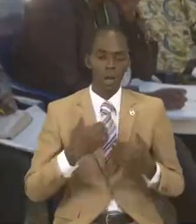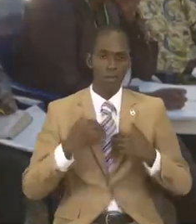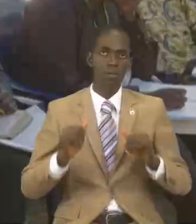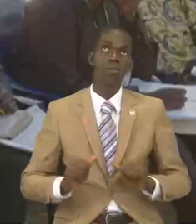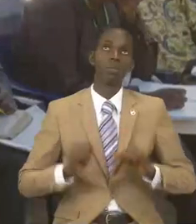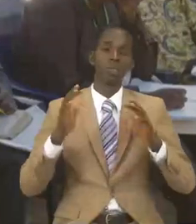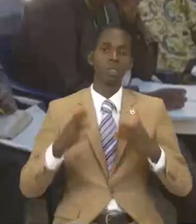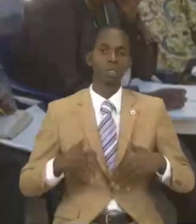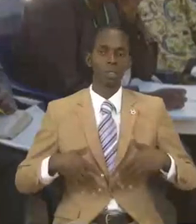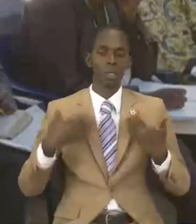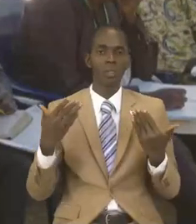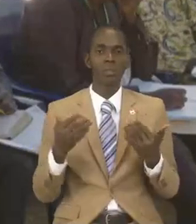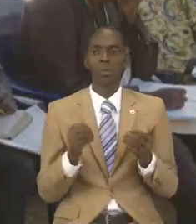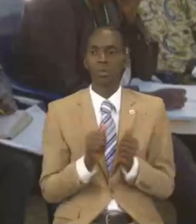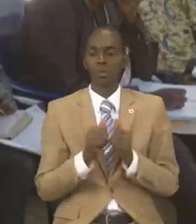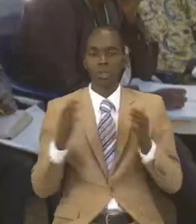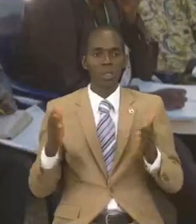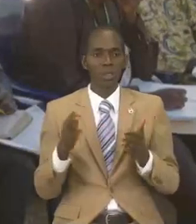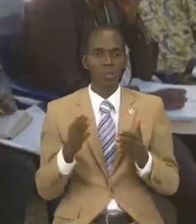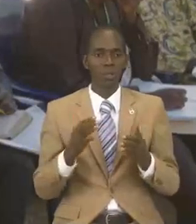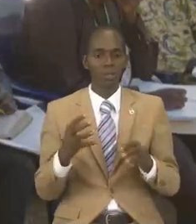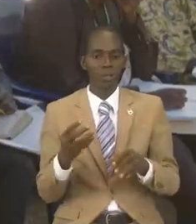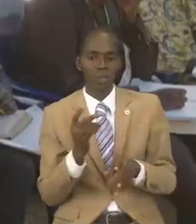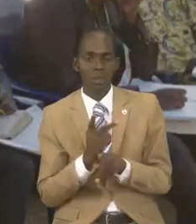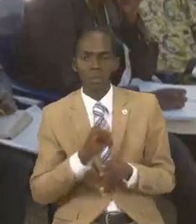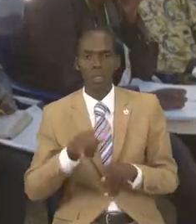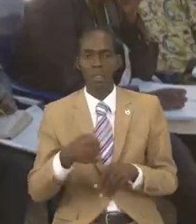vie sans réserve,